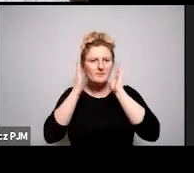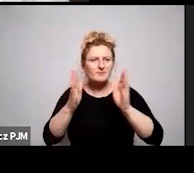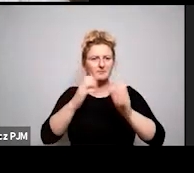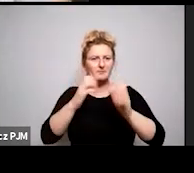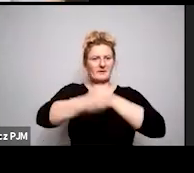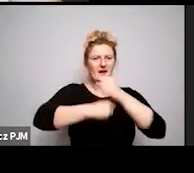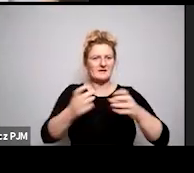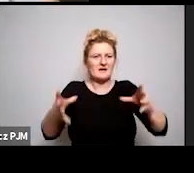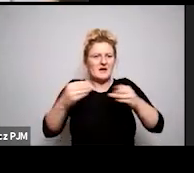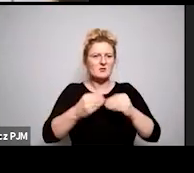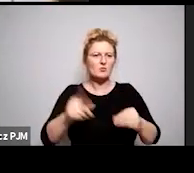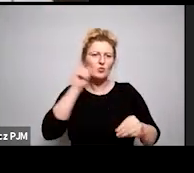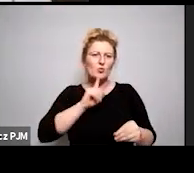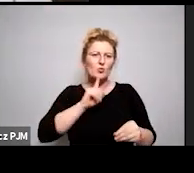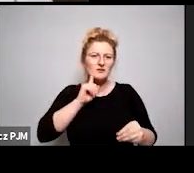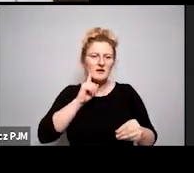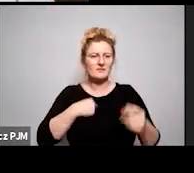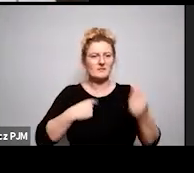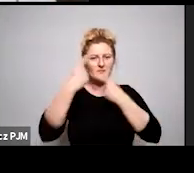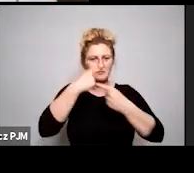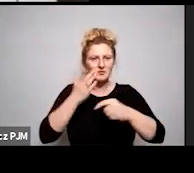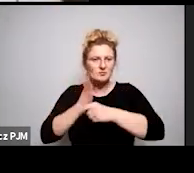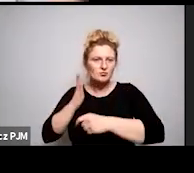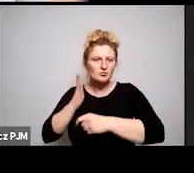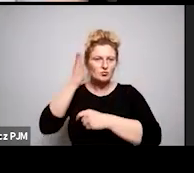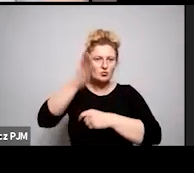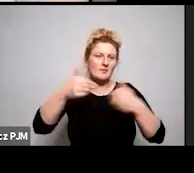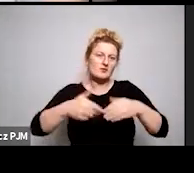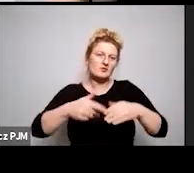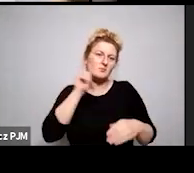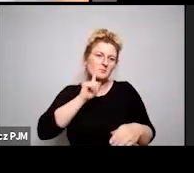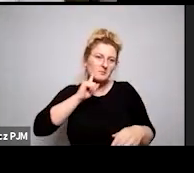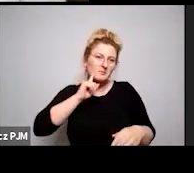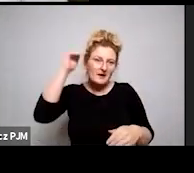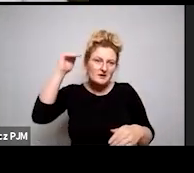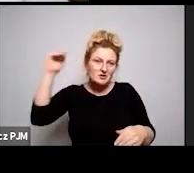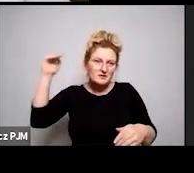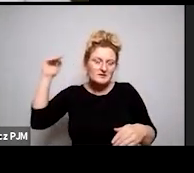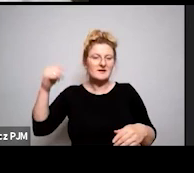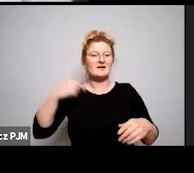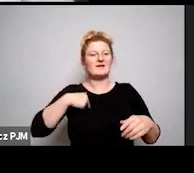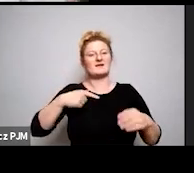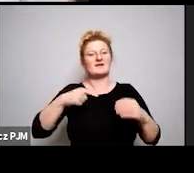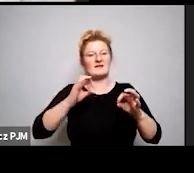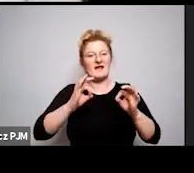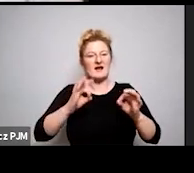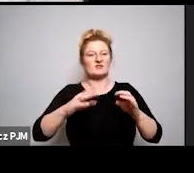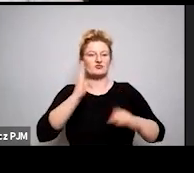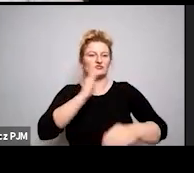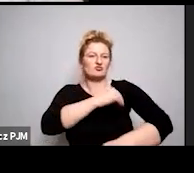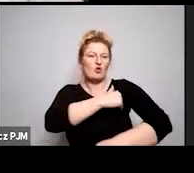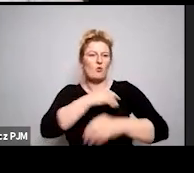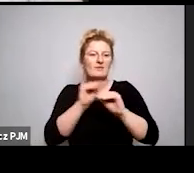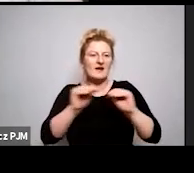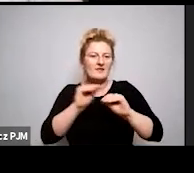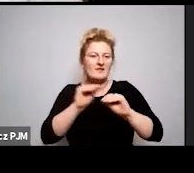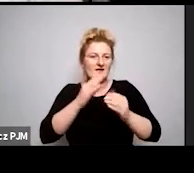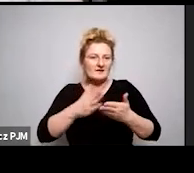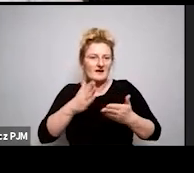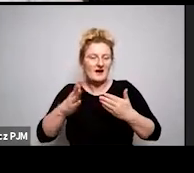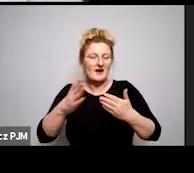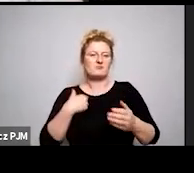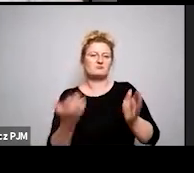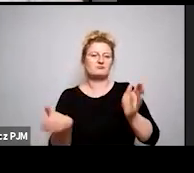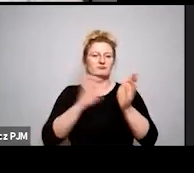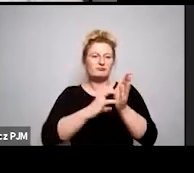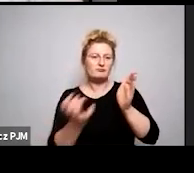chłopcami i myślę, że w przyszłości też może z mężczyznami. Jesteśmy w trakcie szkoły trenerskiej, wrzucamy to, co się dzieje